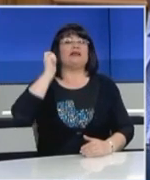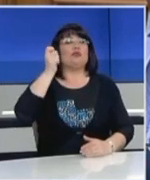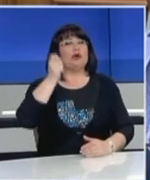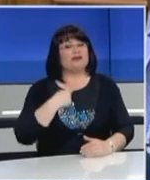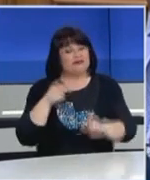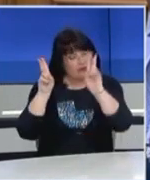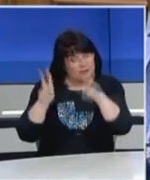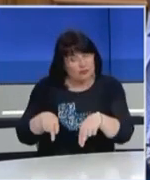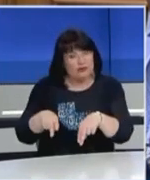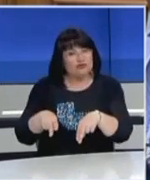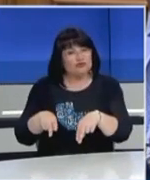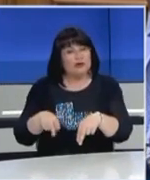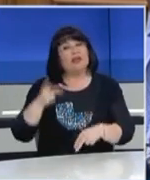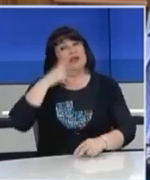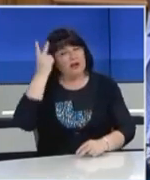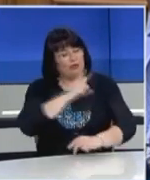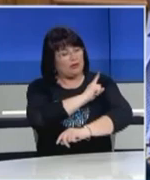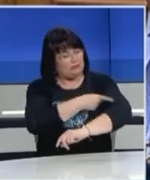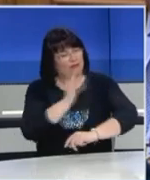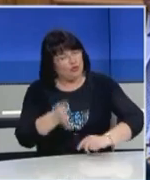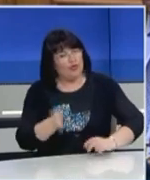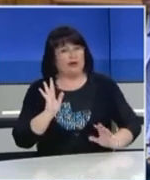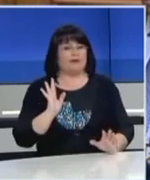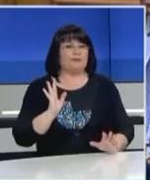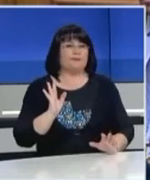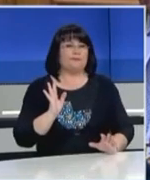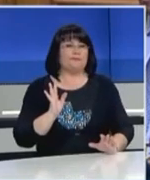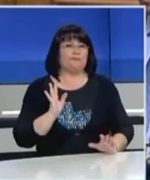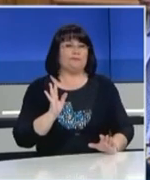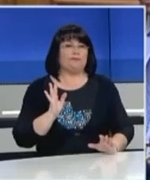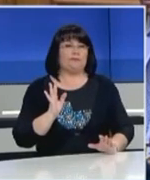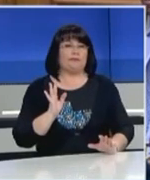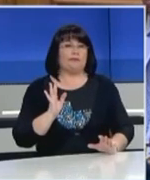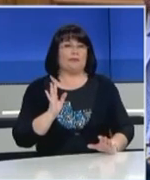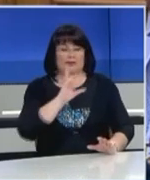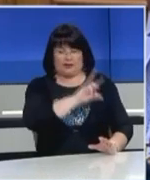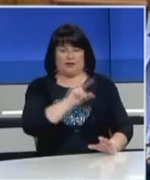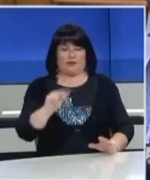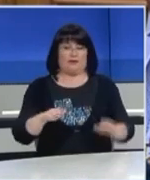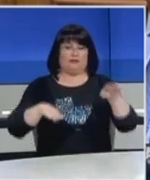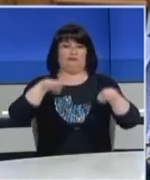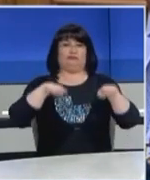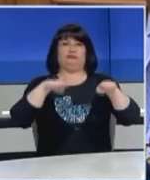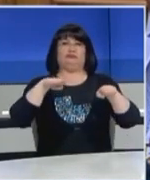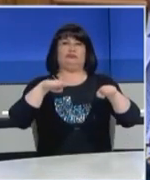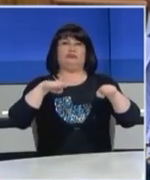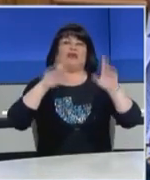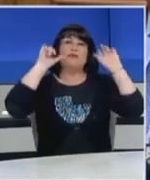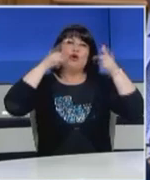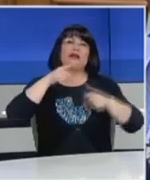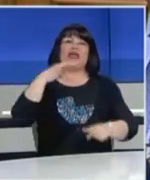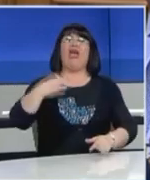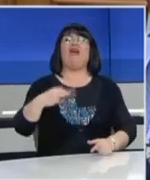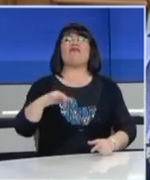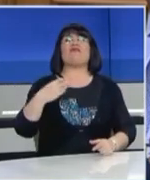αντιπολίτευση τη δυνατότητα και το δικαίωμα να βρίσκεται ακριβώς το ίδιο επίπεδο δημοκρατικής ευαισθησίας με οποιονδήποτε